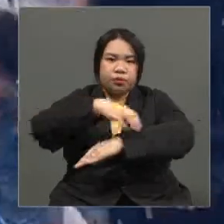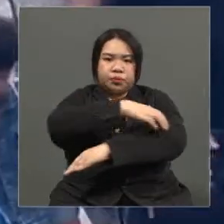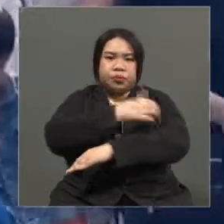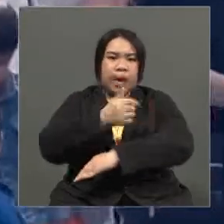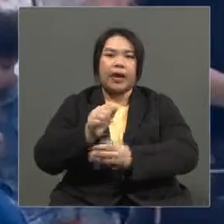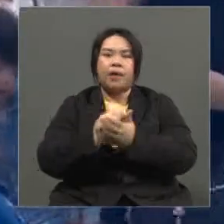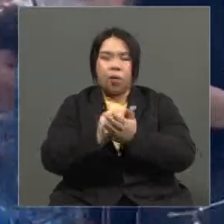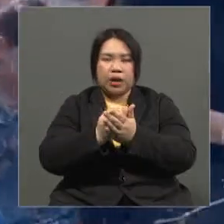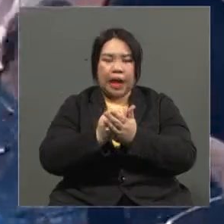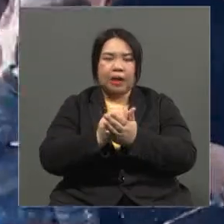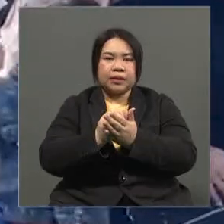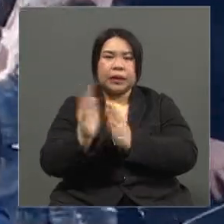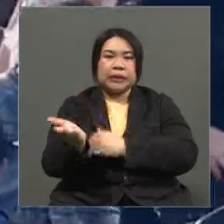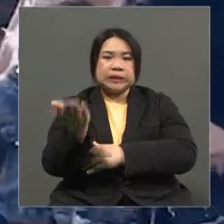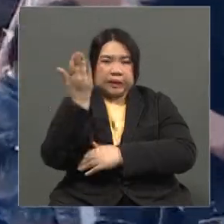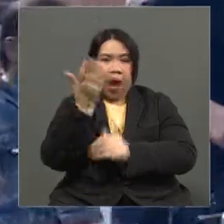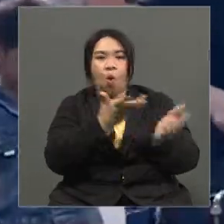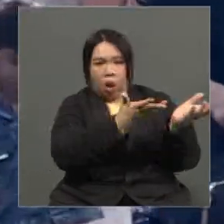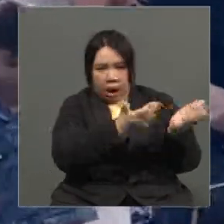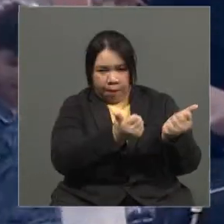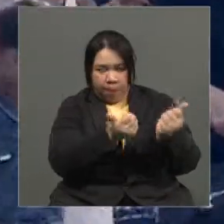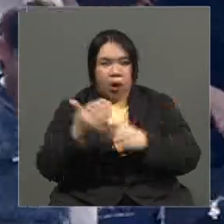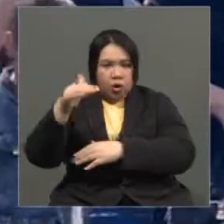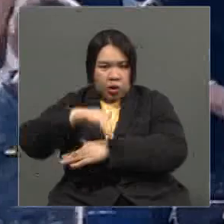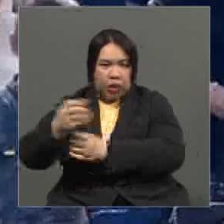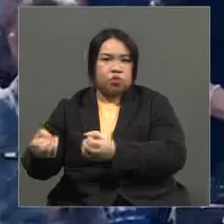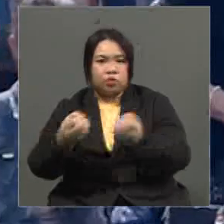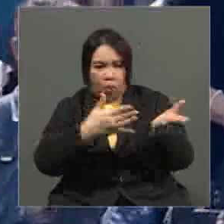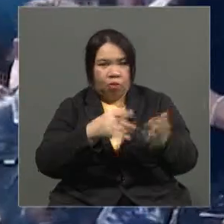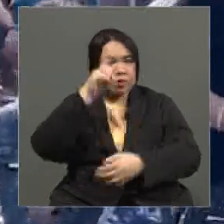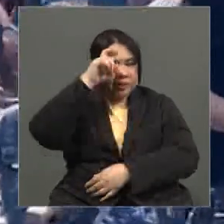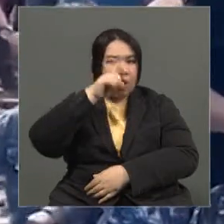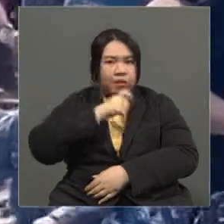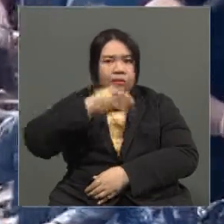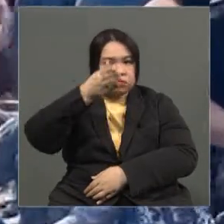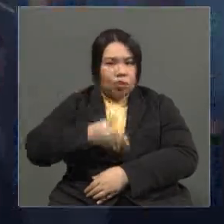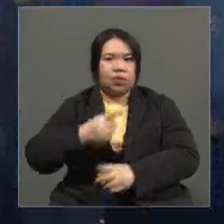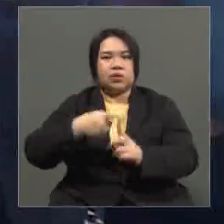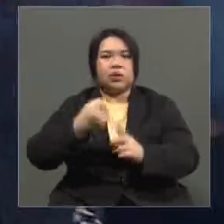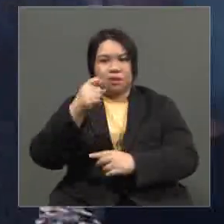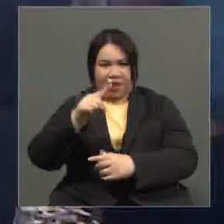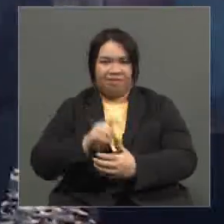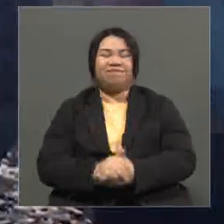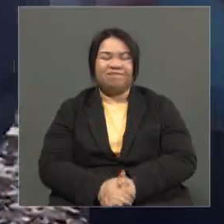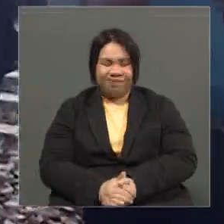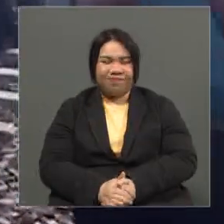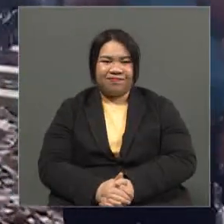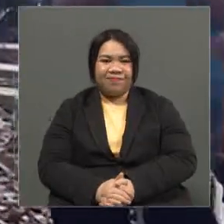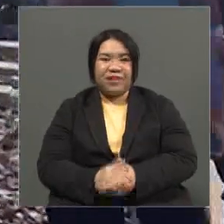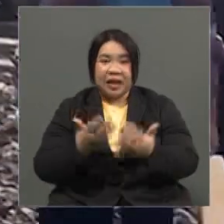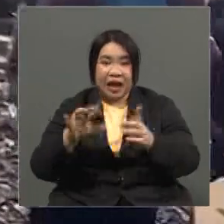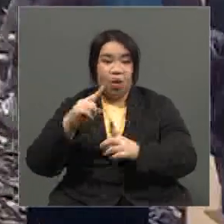บริการคือแบบเช้าไปเช้าเย็นกลับนะครับแล้วก็ปีนี้จัดขึ้นทุกวันเสาร์และวันอาทิตย์ตลอดทั้งเดือนพฤศจิกายนนี้ไปจนถึง